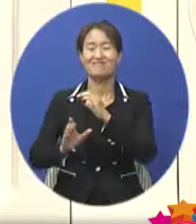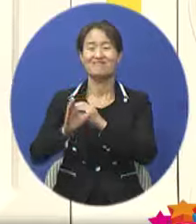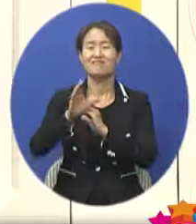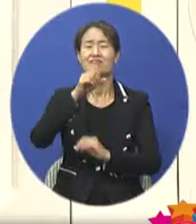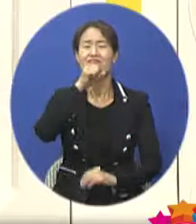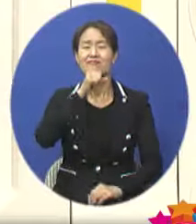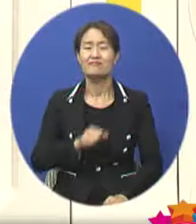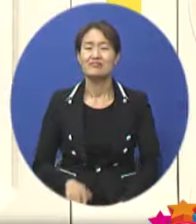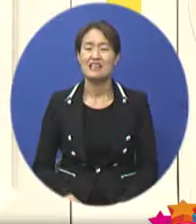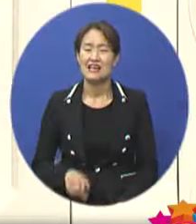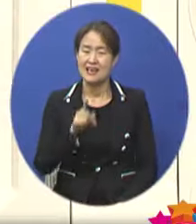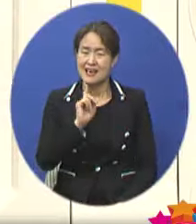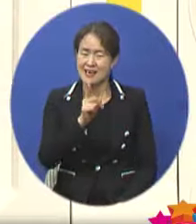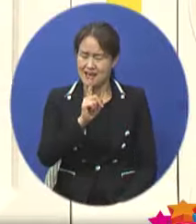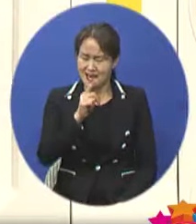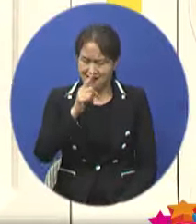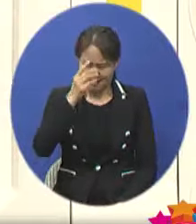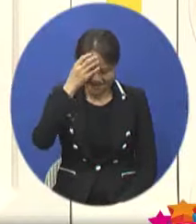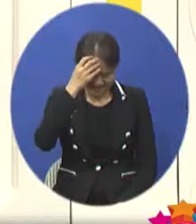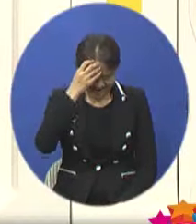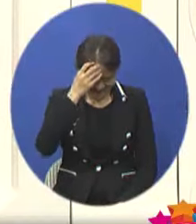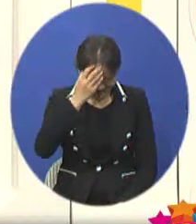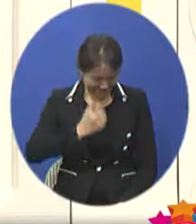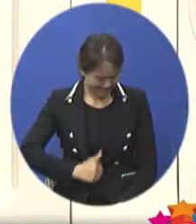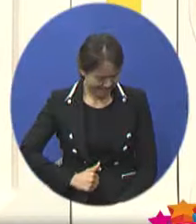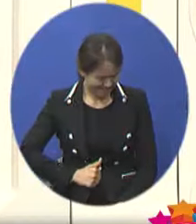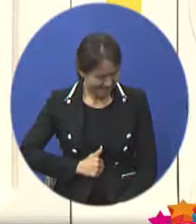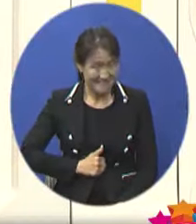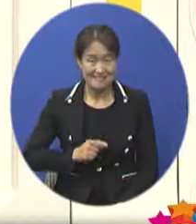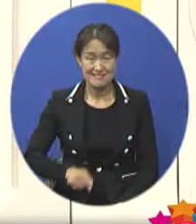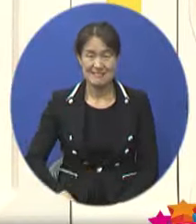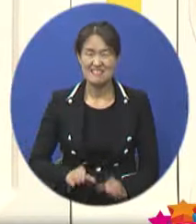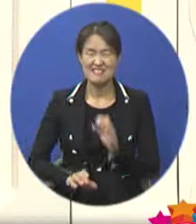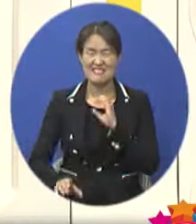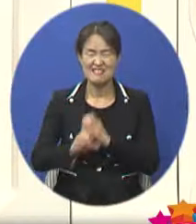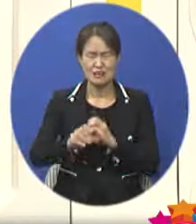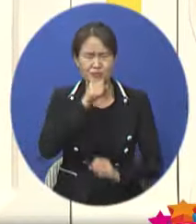9점. 내가 이래서 자꾸 화를 낸다고. 왜 화를 내겠어? 아이